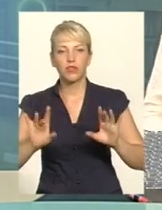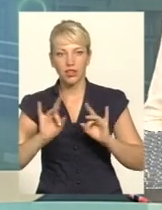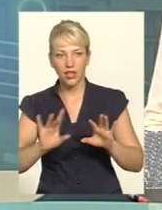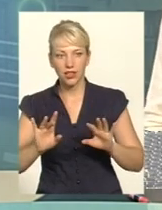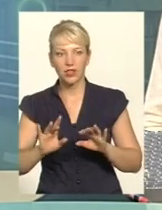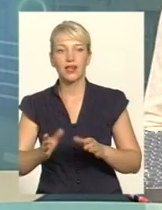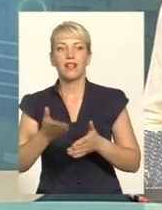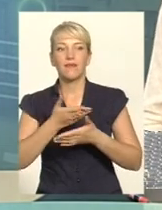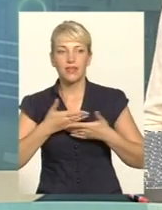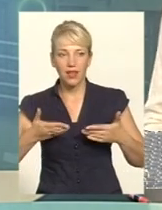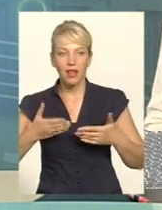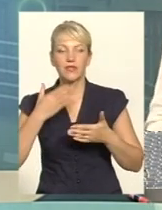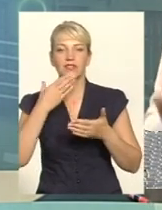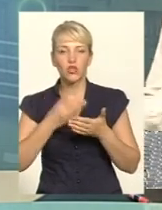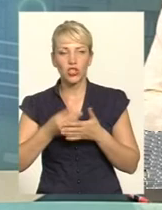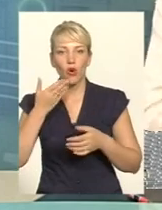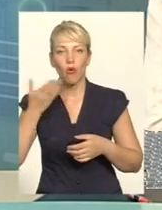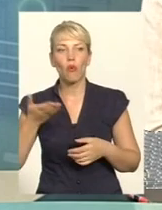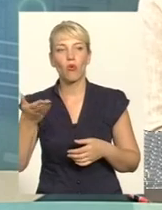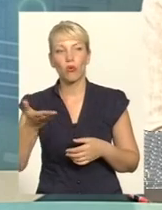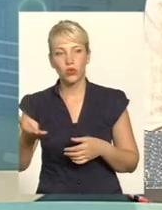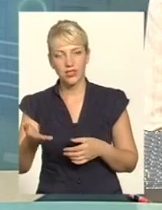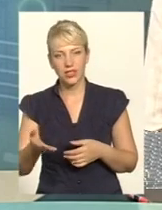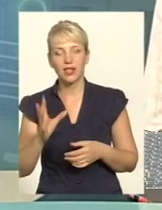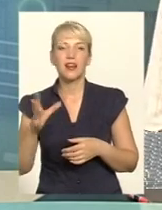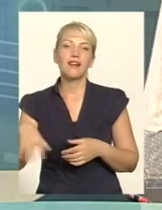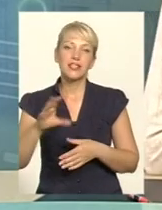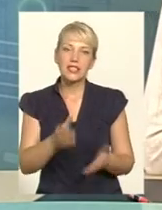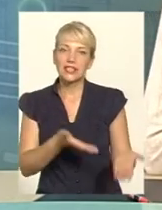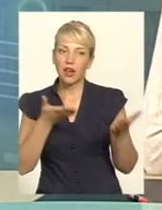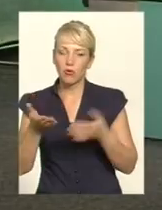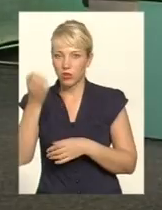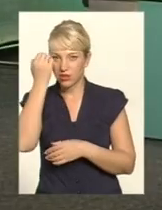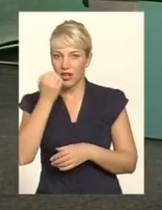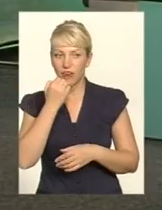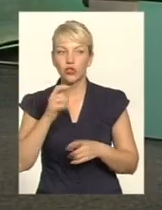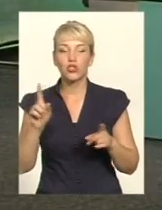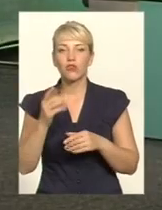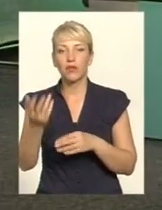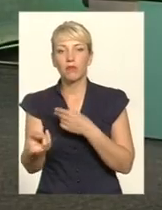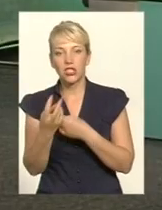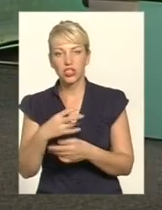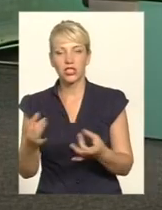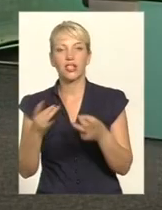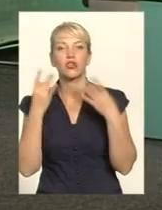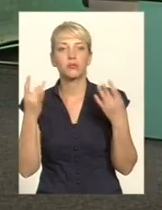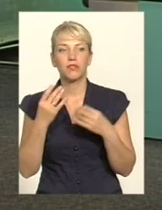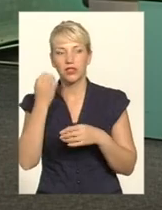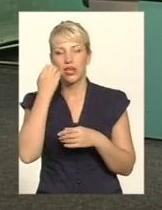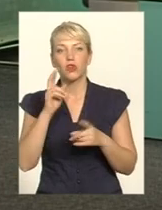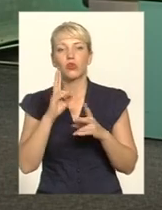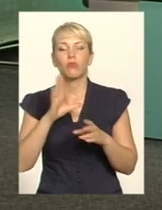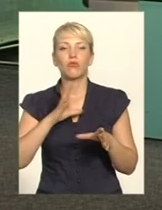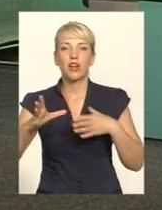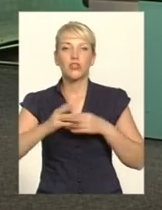на своїх курсах. Ми тільки розпочинаємо. Ми всіх запрошуємо. Дякую вам за те, що ви прийшли, розповіли. Дякую усім, хто був